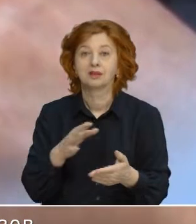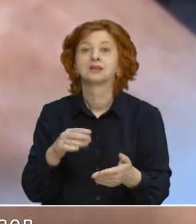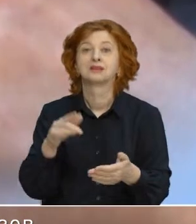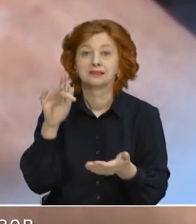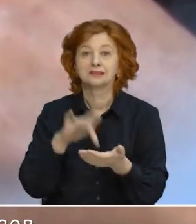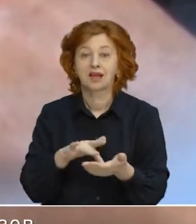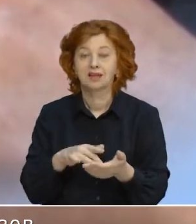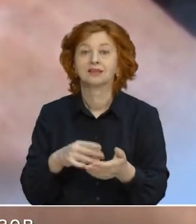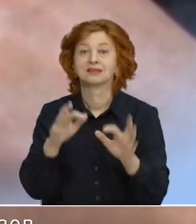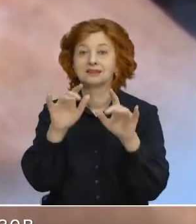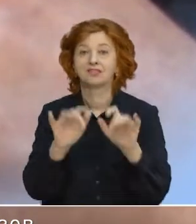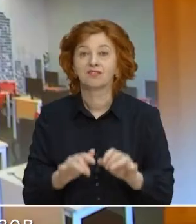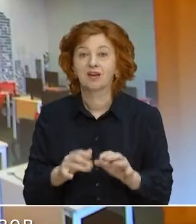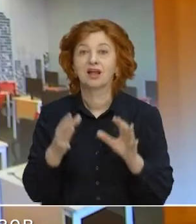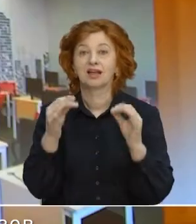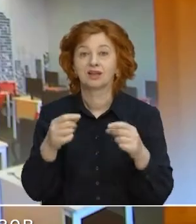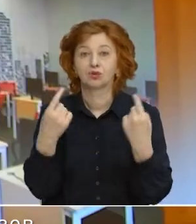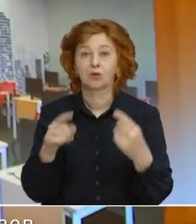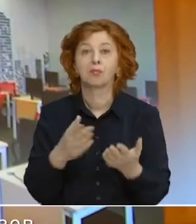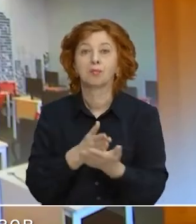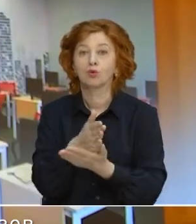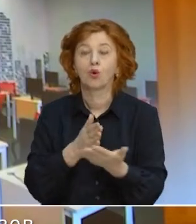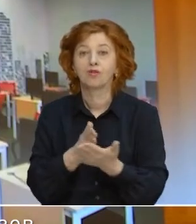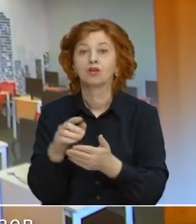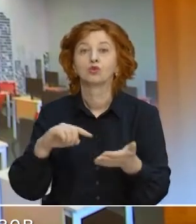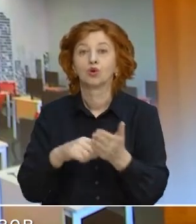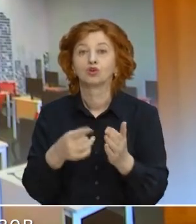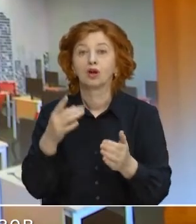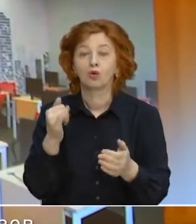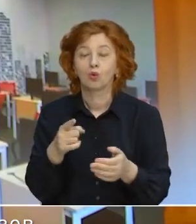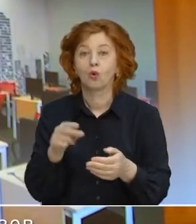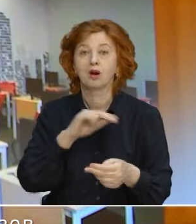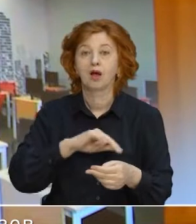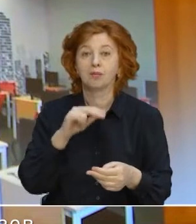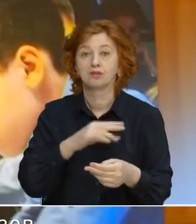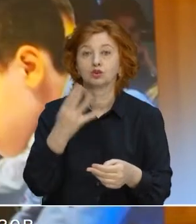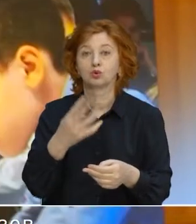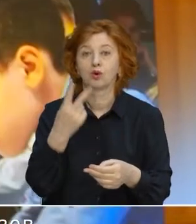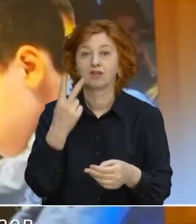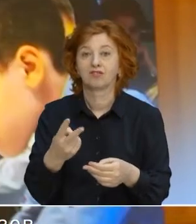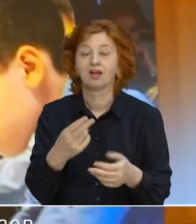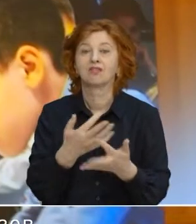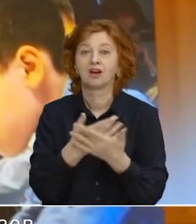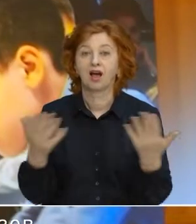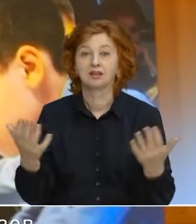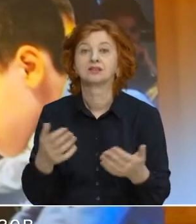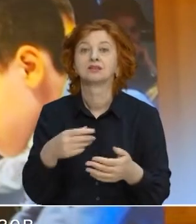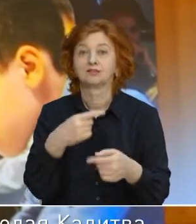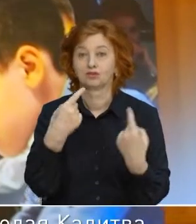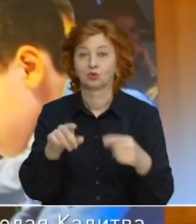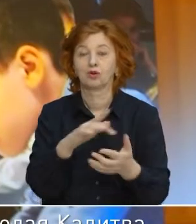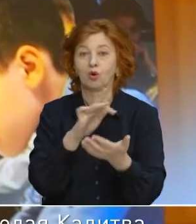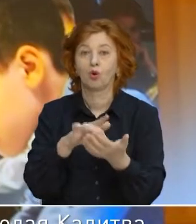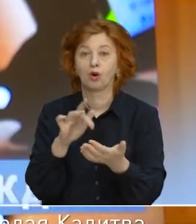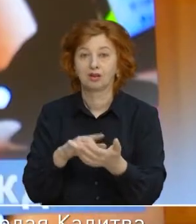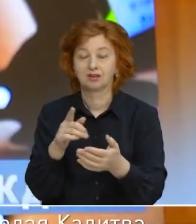центров цифрового и гуманитарного профилей «Точка роста». Их работает уже 42 в 25 муниципалитетах